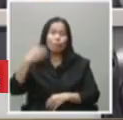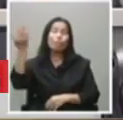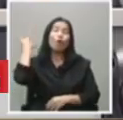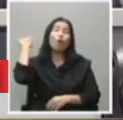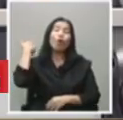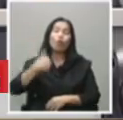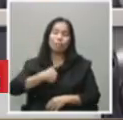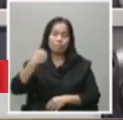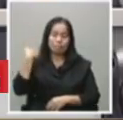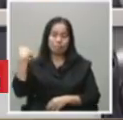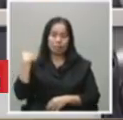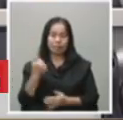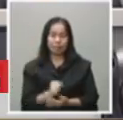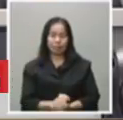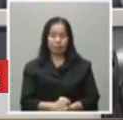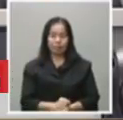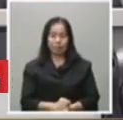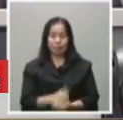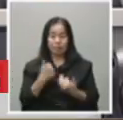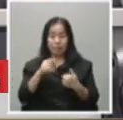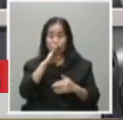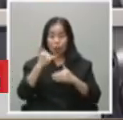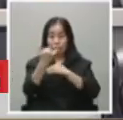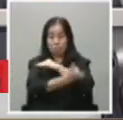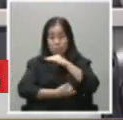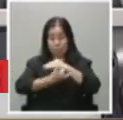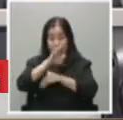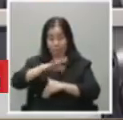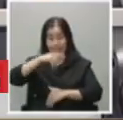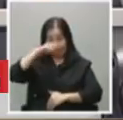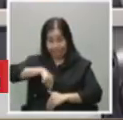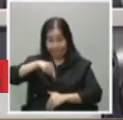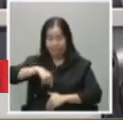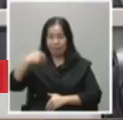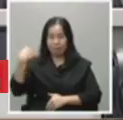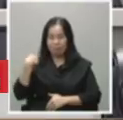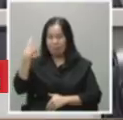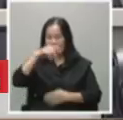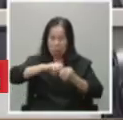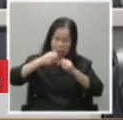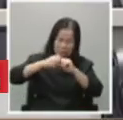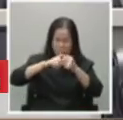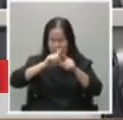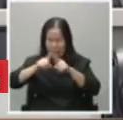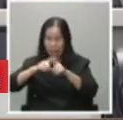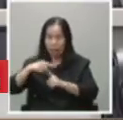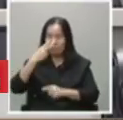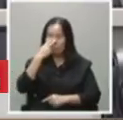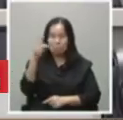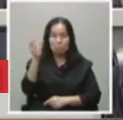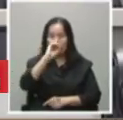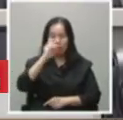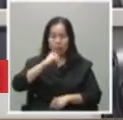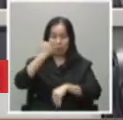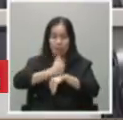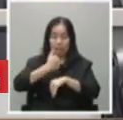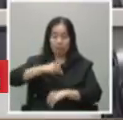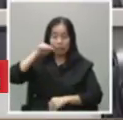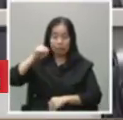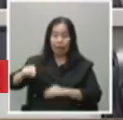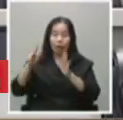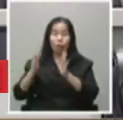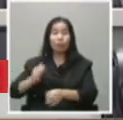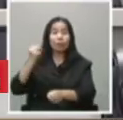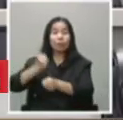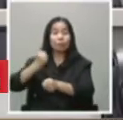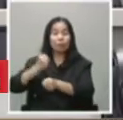อนนะฮะตั้งแต่สภาเก่าเวลาประเทศชาติมีวิกฤตเนี่ยผมไม่เคยเจอผู้นำประเทศไหนครับที่สั่งการให้เจ้าหน้าที่เอ